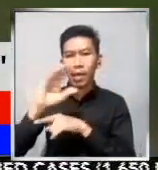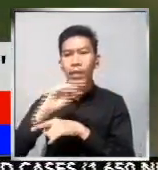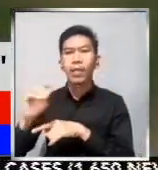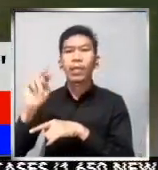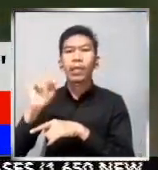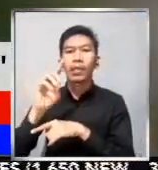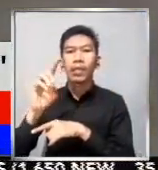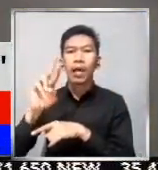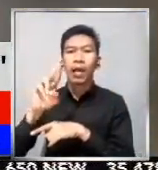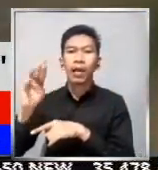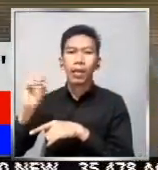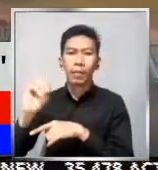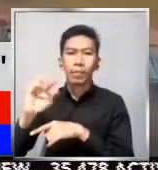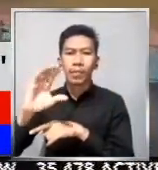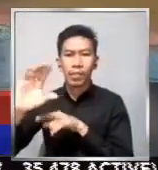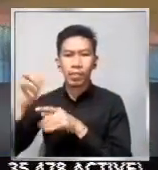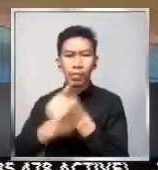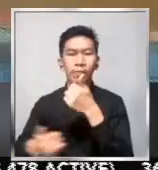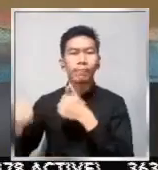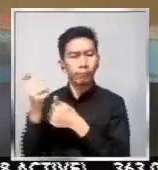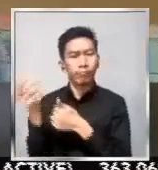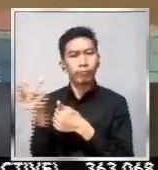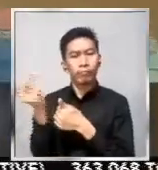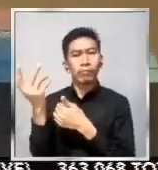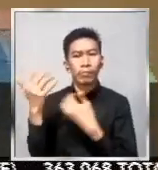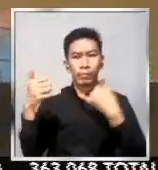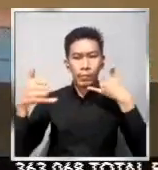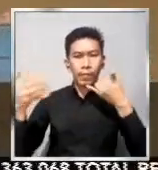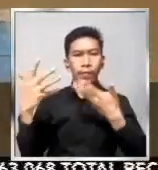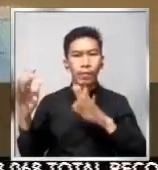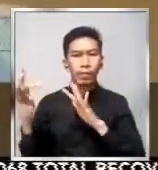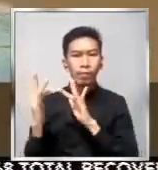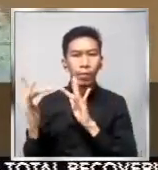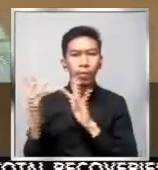Hindi naman po tayo caught unprepared. Joseph Morong, nakatutok 24 Oras.